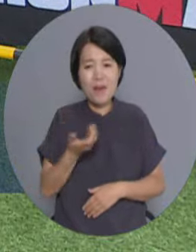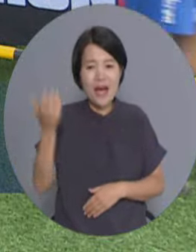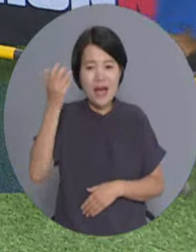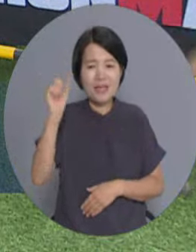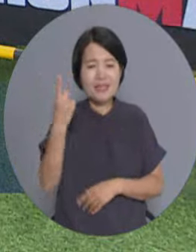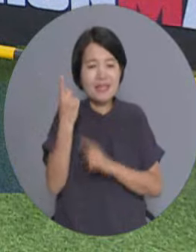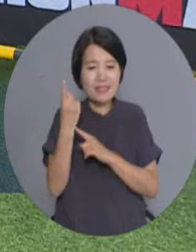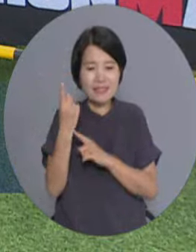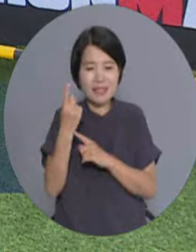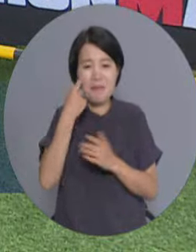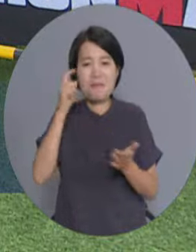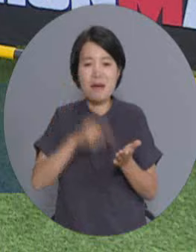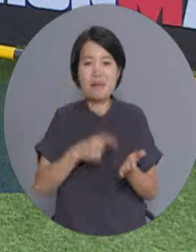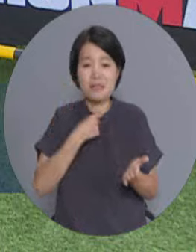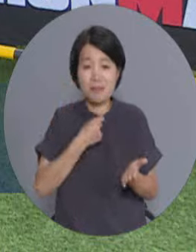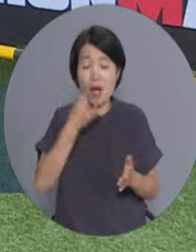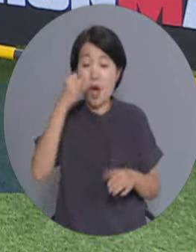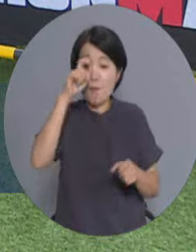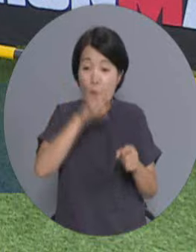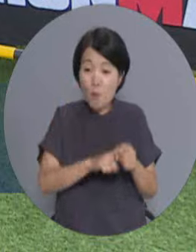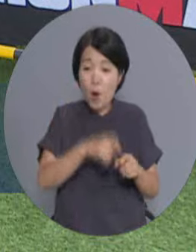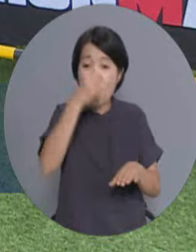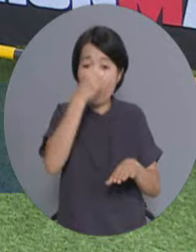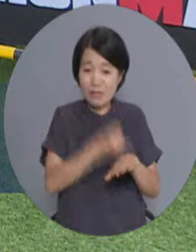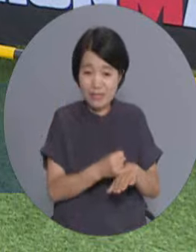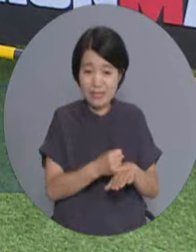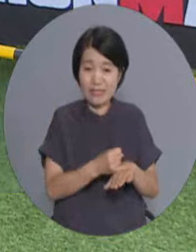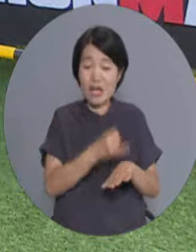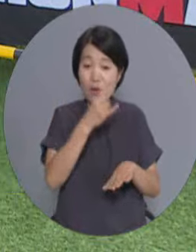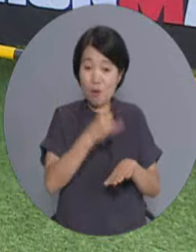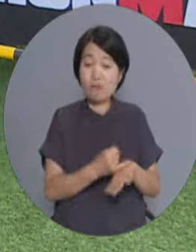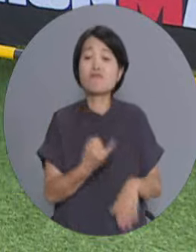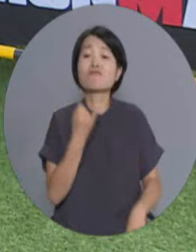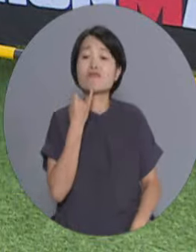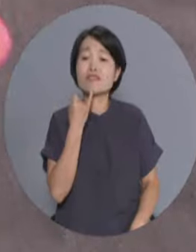나왔습니다. 꼴찌가 목표고요. 꼴찌를 한다면 완주가 목표일 거라고